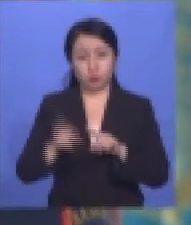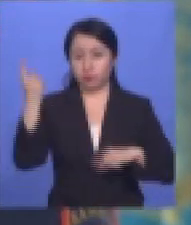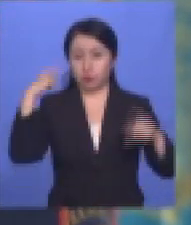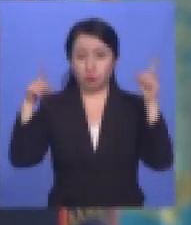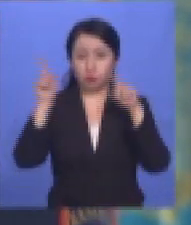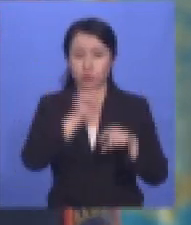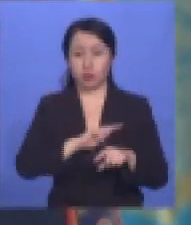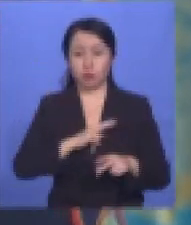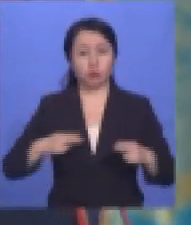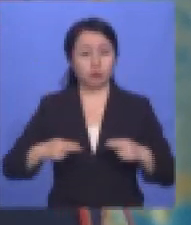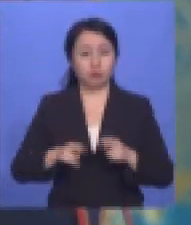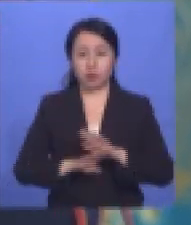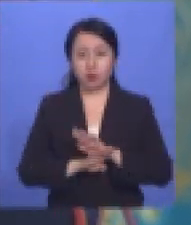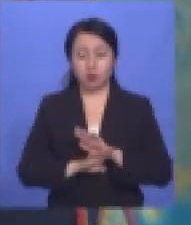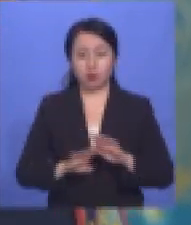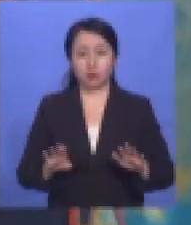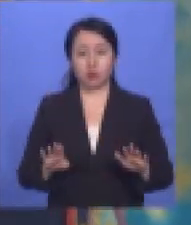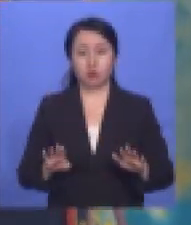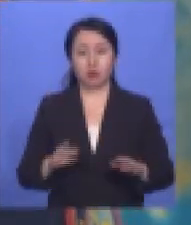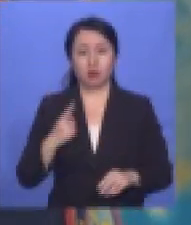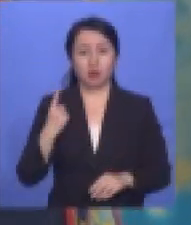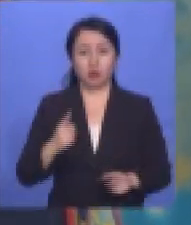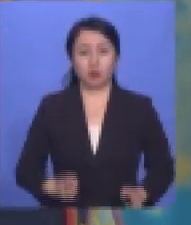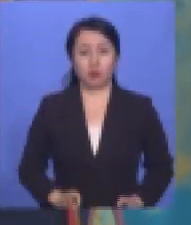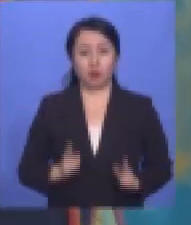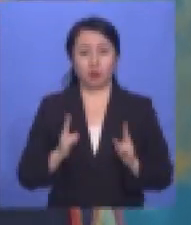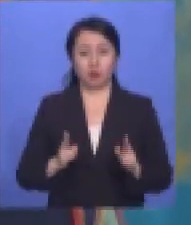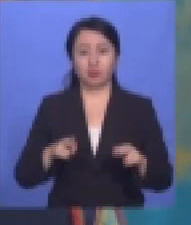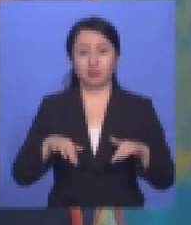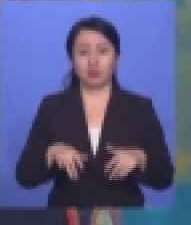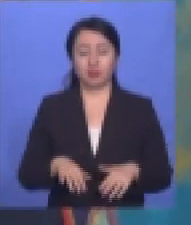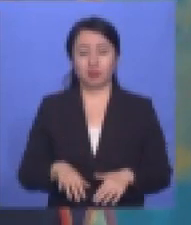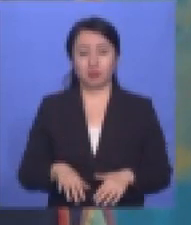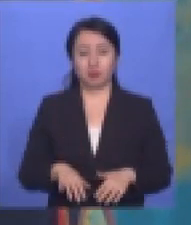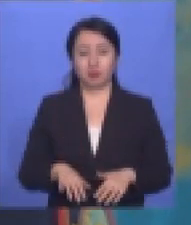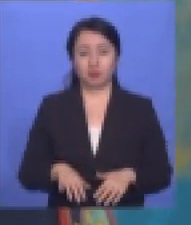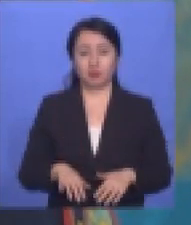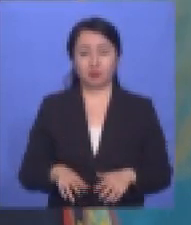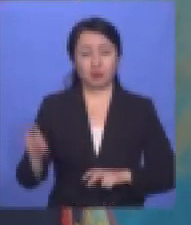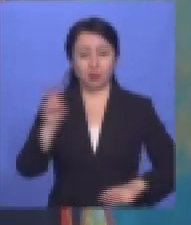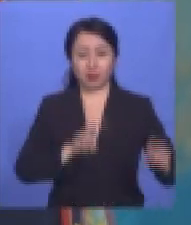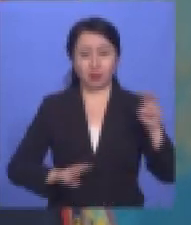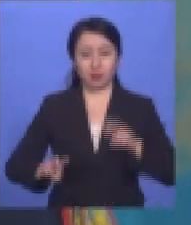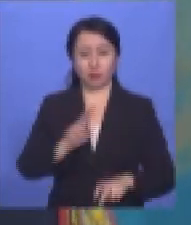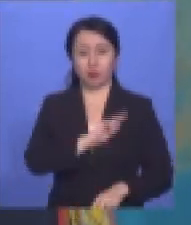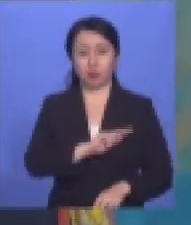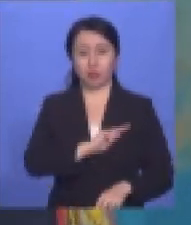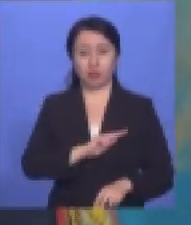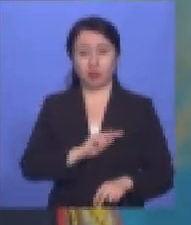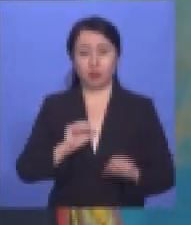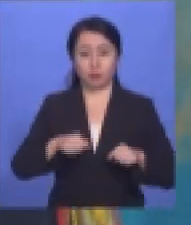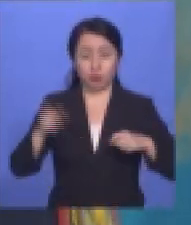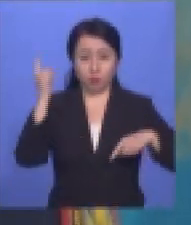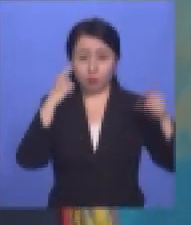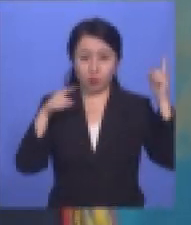ты не ограничен рамками одного уголовного дела то есть оперативно деятельности можно придумать